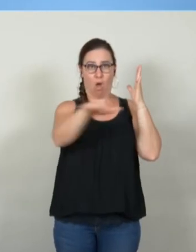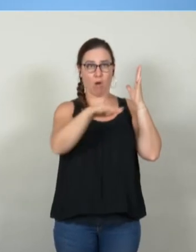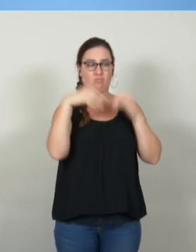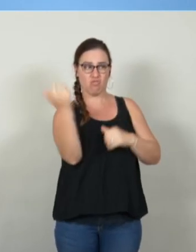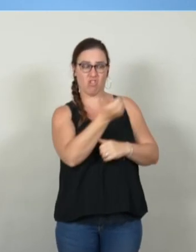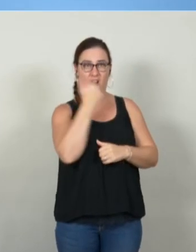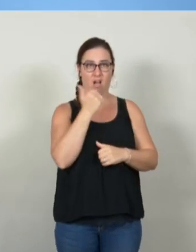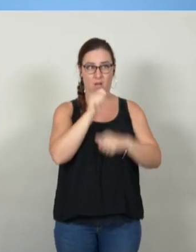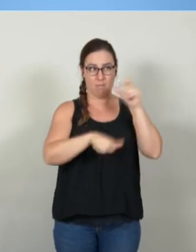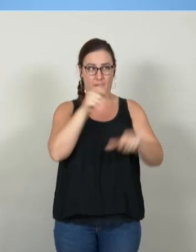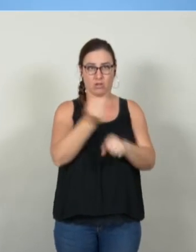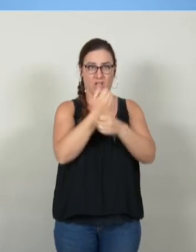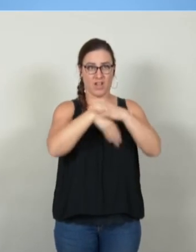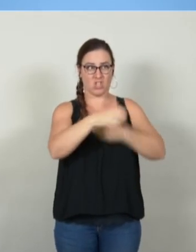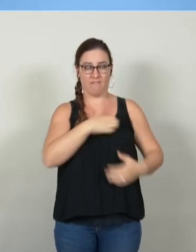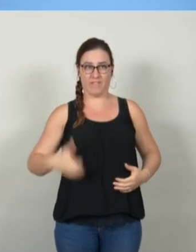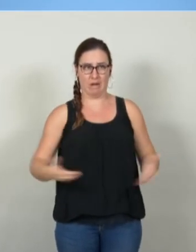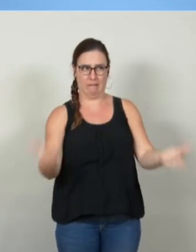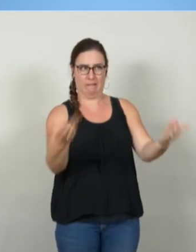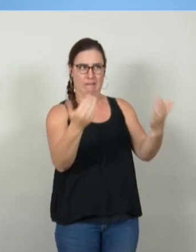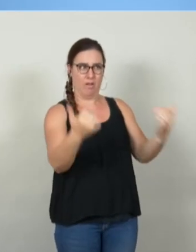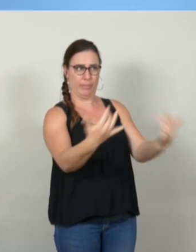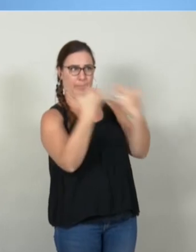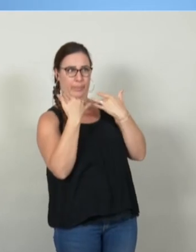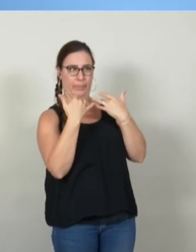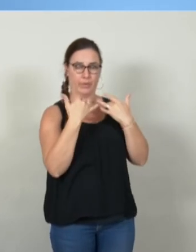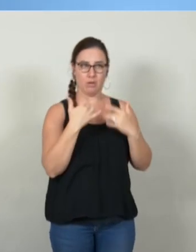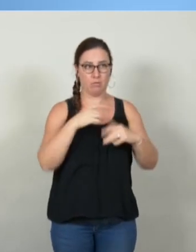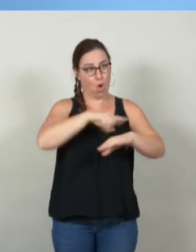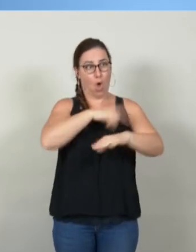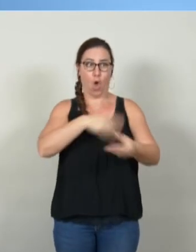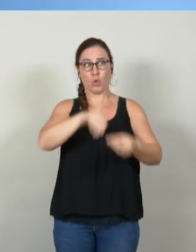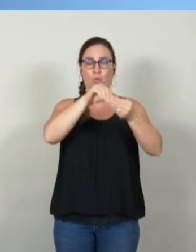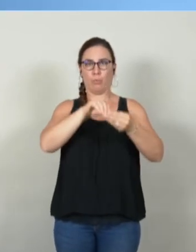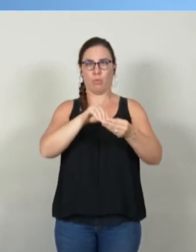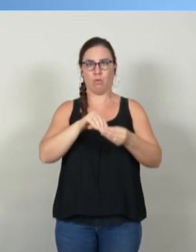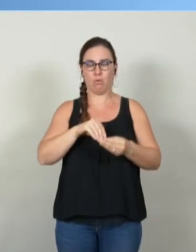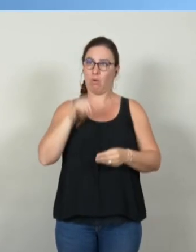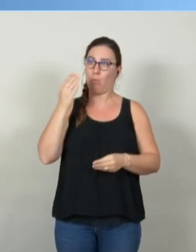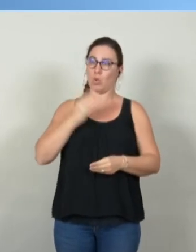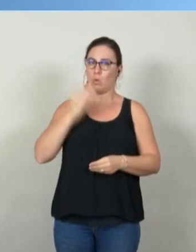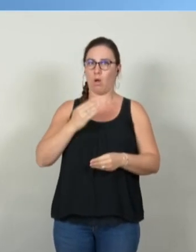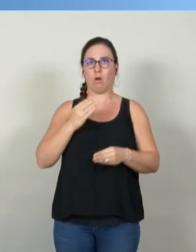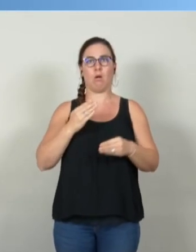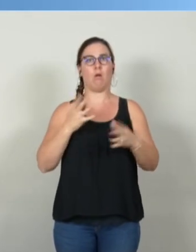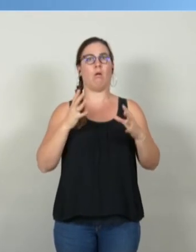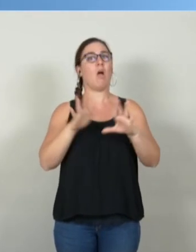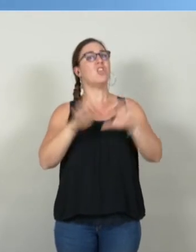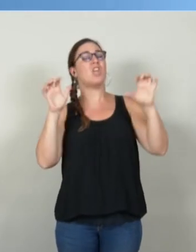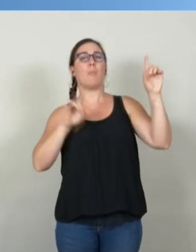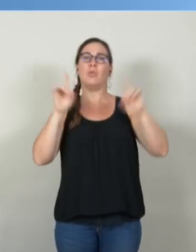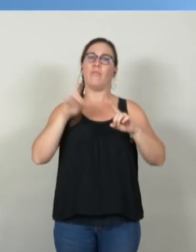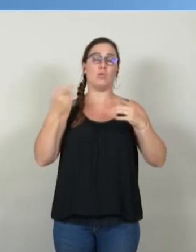employés municipaux pour qu'ils y participent financiers en heures supplémentaires cette cérémonie a été finalement